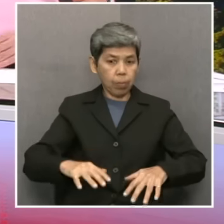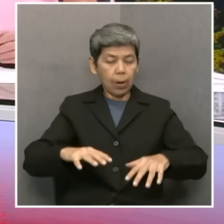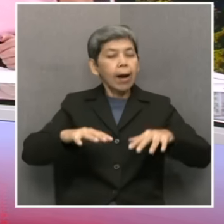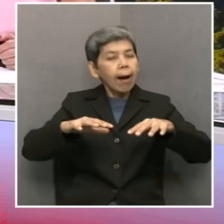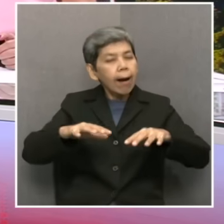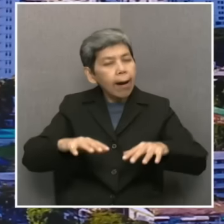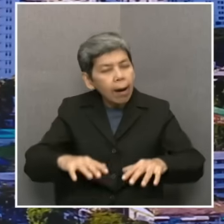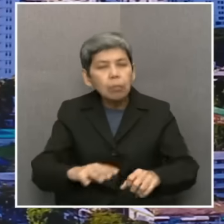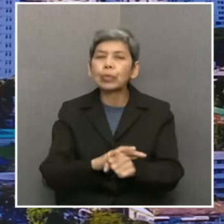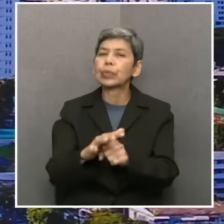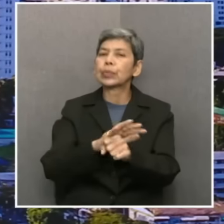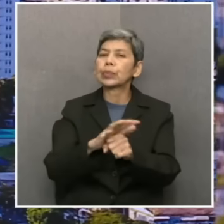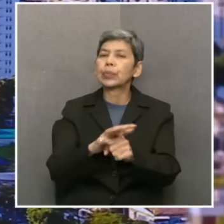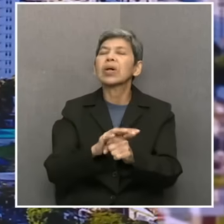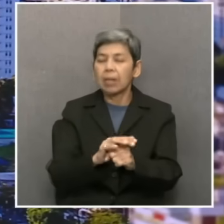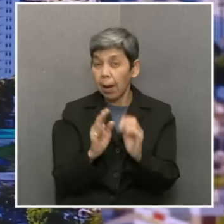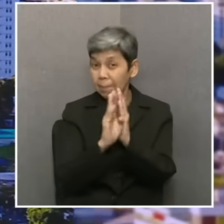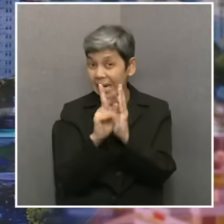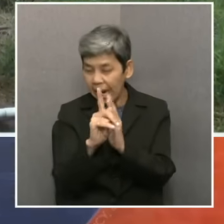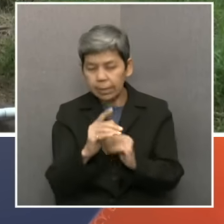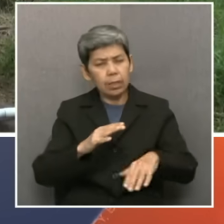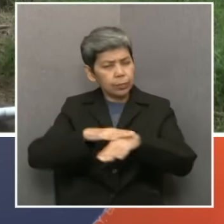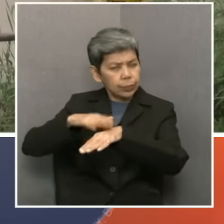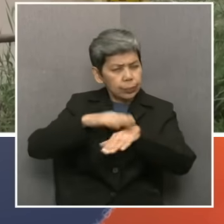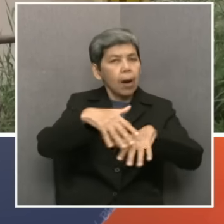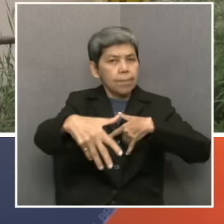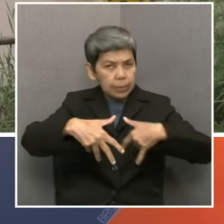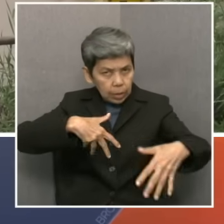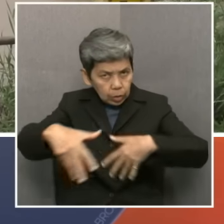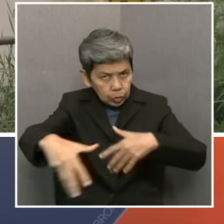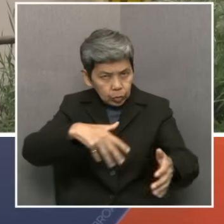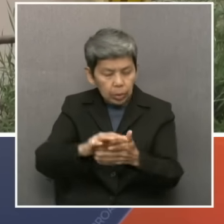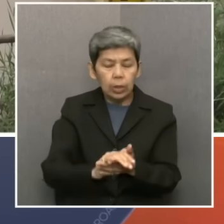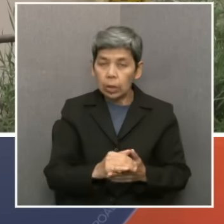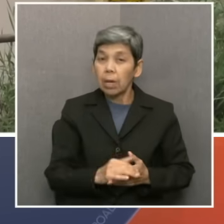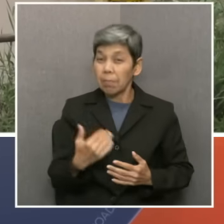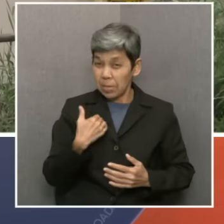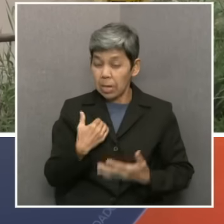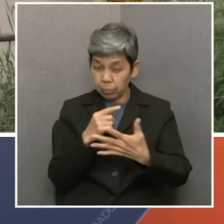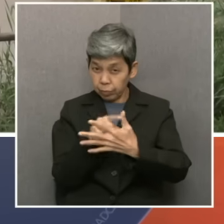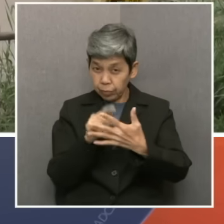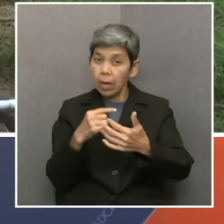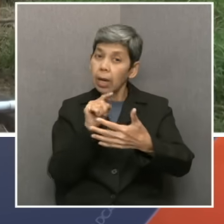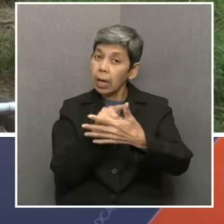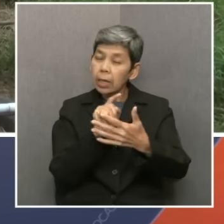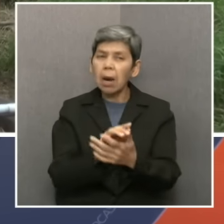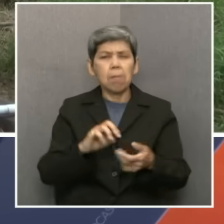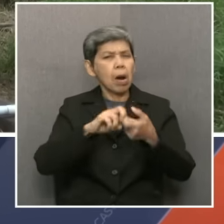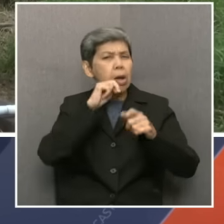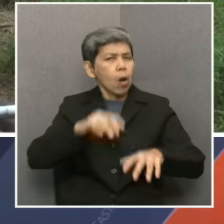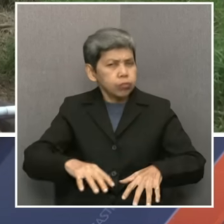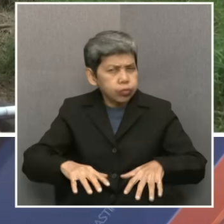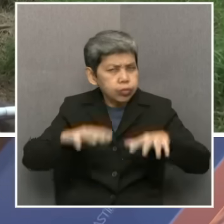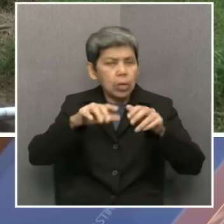ลงแล้วนะคะแต่ว่าอย่างไรก็ตามทางจังหวัดยังคงประกาศแจ้งเตือนประชาชนใน 5พื้นที่ด้วยกันนะคะก็จะเป็นพื้นที่ประสบภัยน้ำ